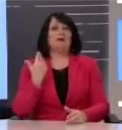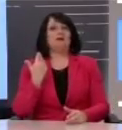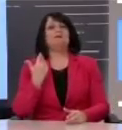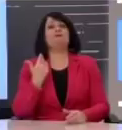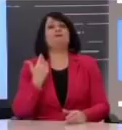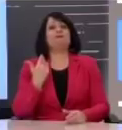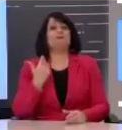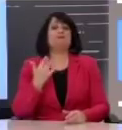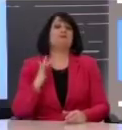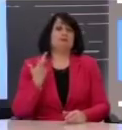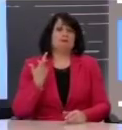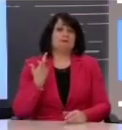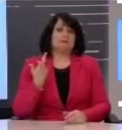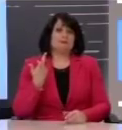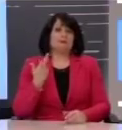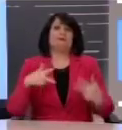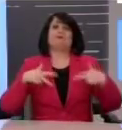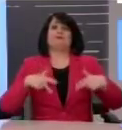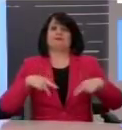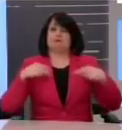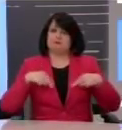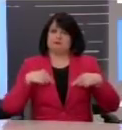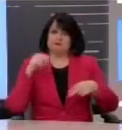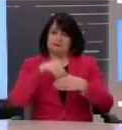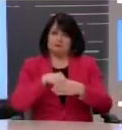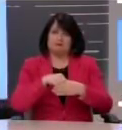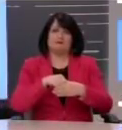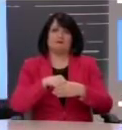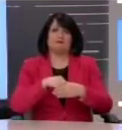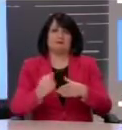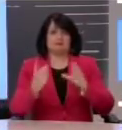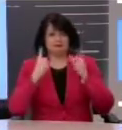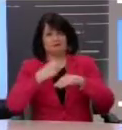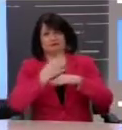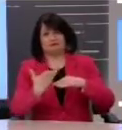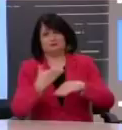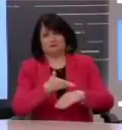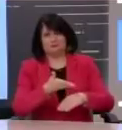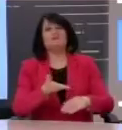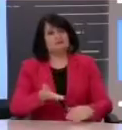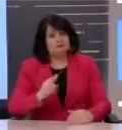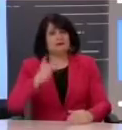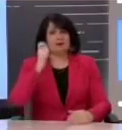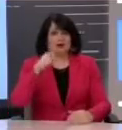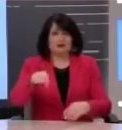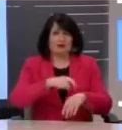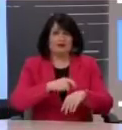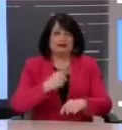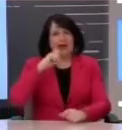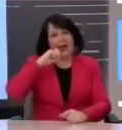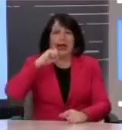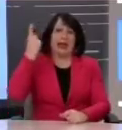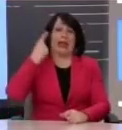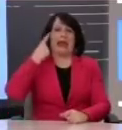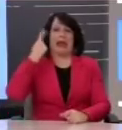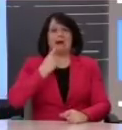οποία πρωταγωνίστησαν στελέχη κυβερνήσεων των κομμάτων που σήμερα βρίσκονται στα έδρανα της αντιπολίτευσης και μας κουνάνε και το δάχτυλο και